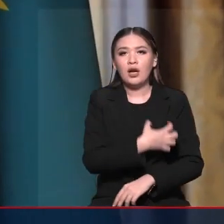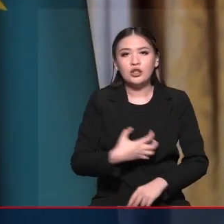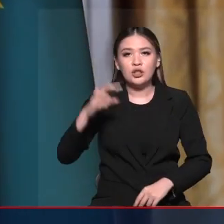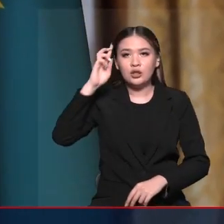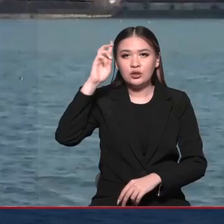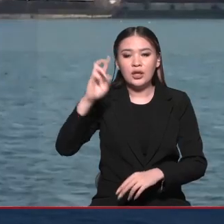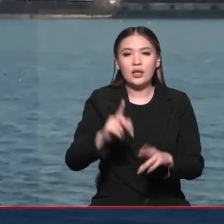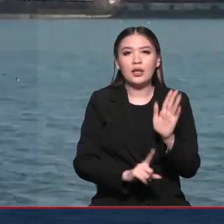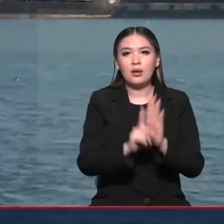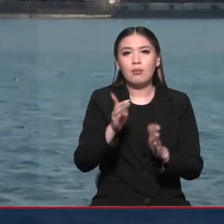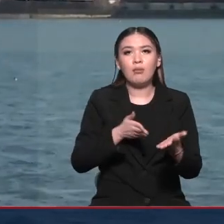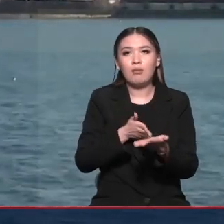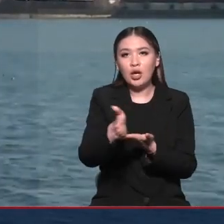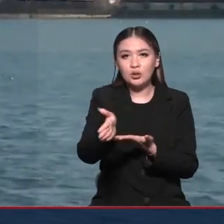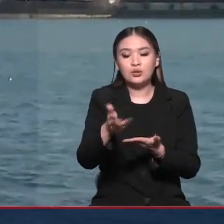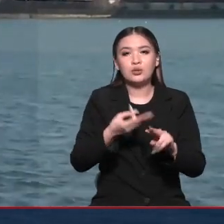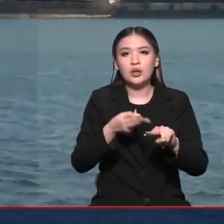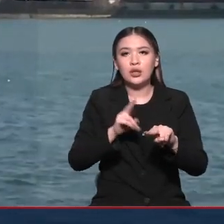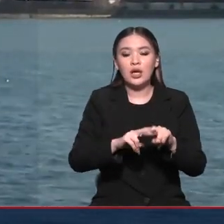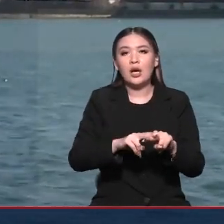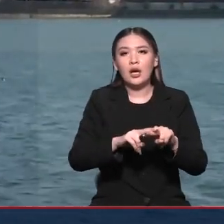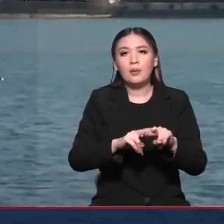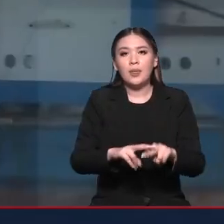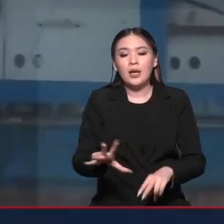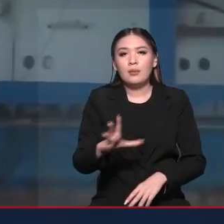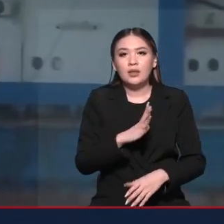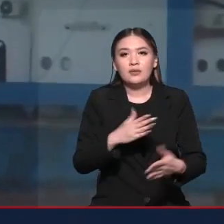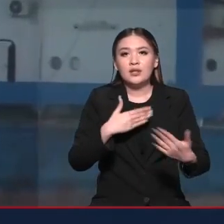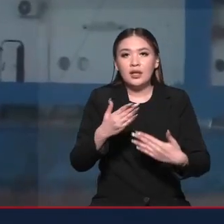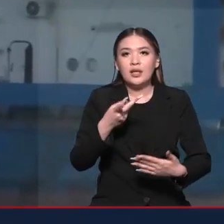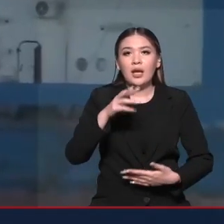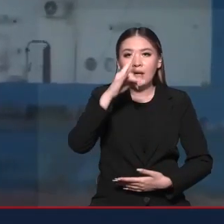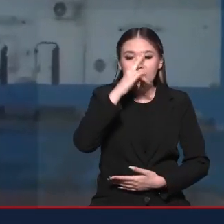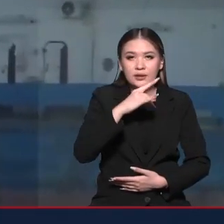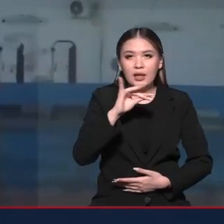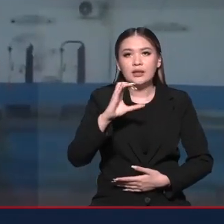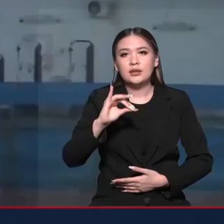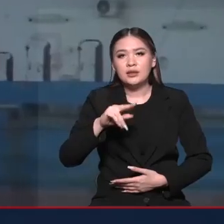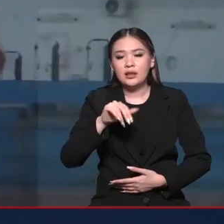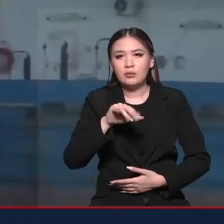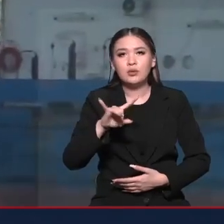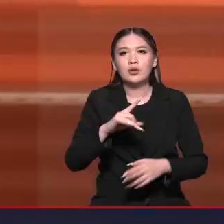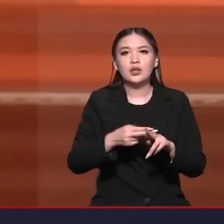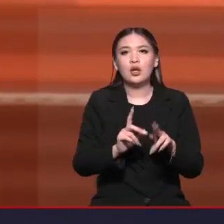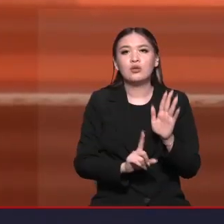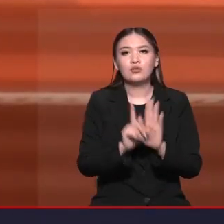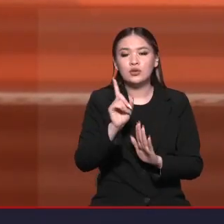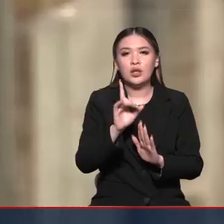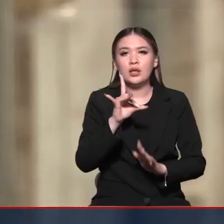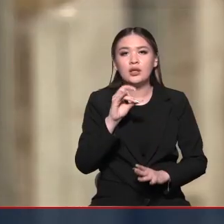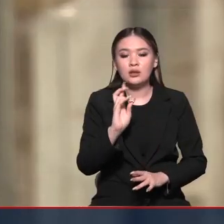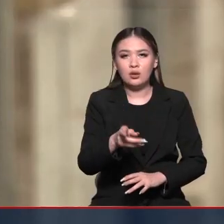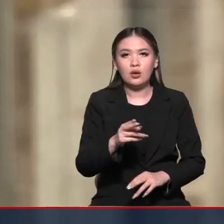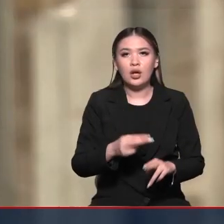потенциал транскаспийского маршрута. Интерес по нему, к слову, взаимный. И для Казахстана, и для Сингапура это возможность выхода на новые рынки. Важно